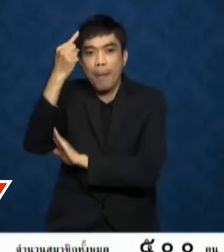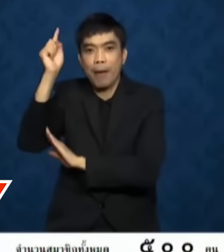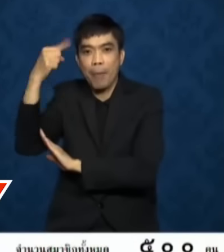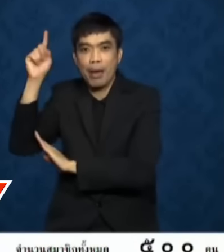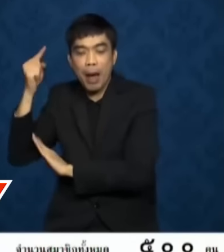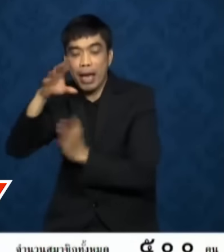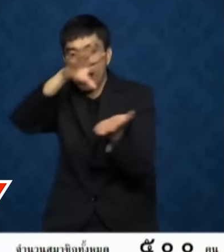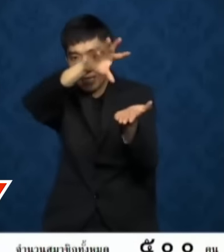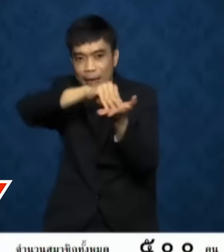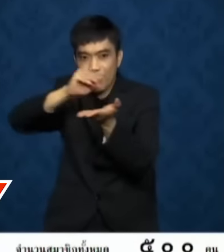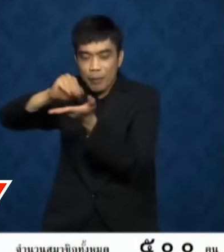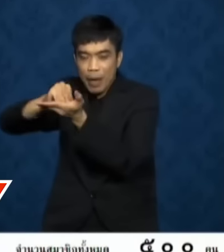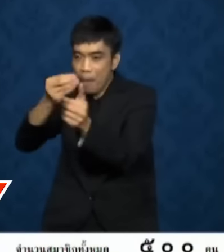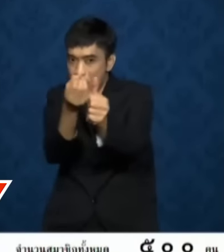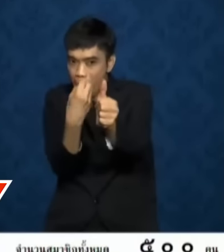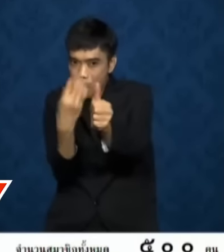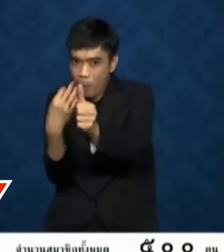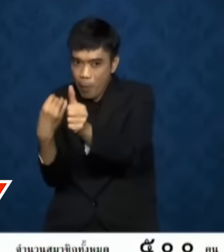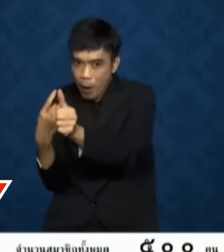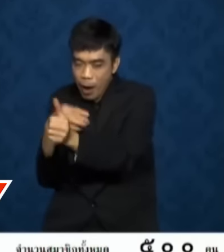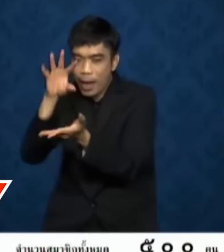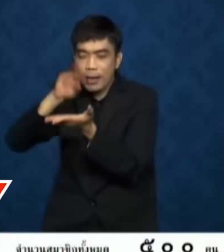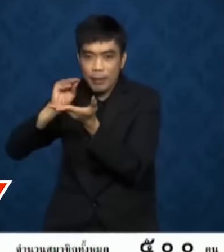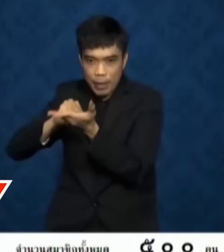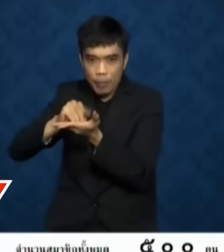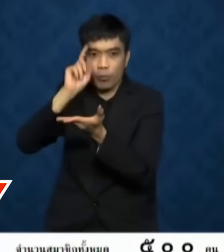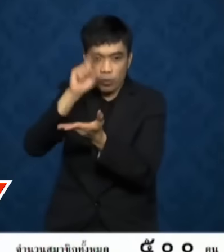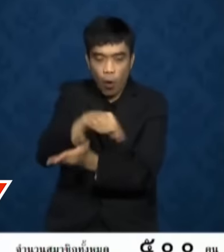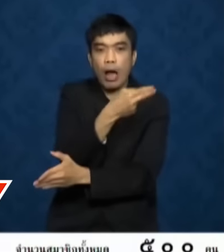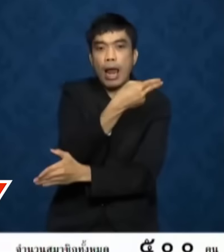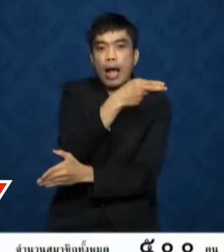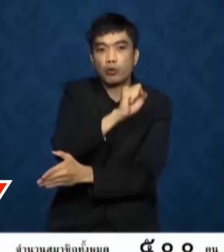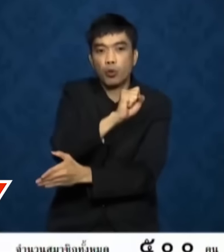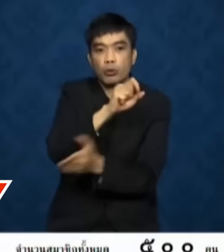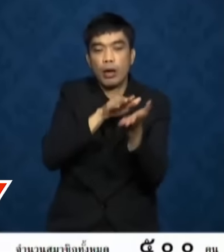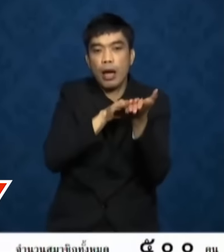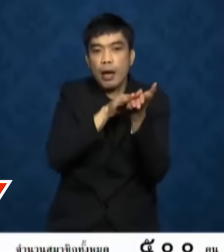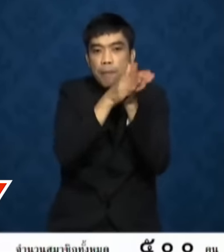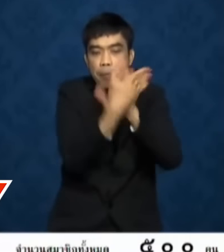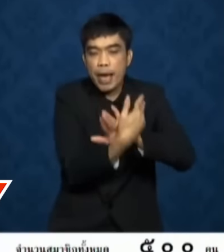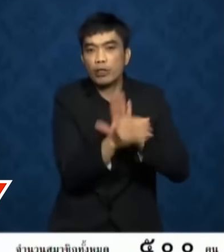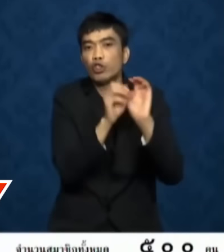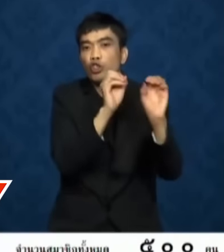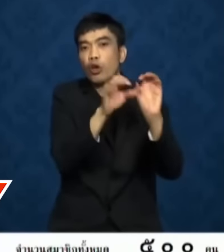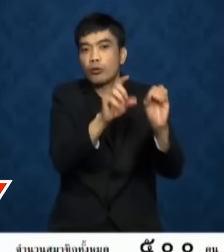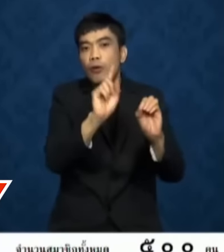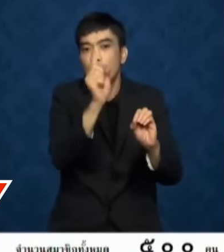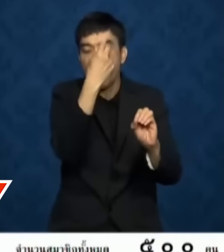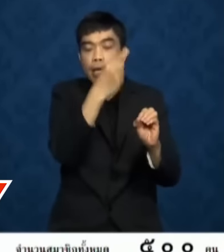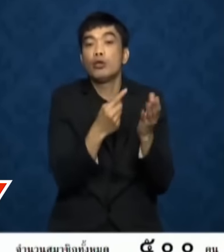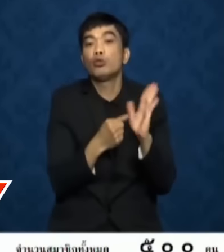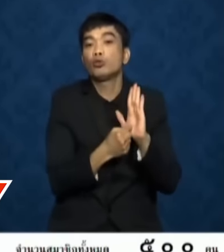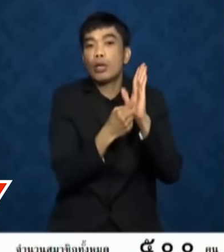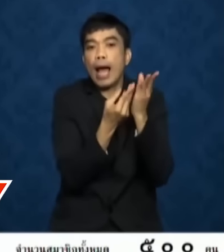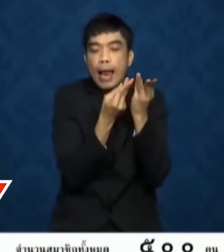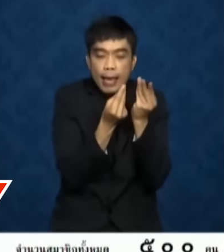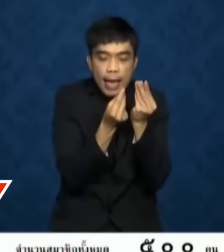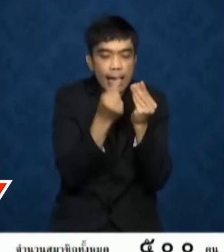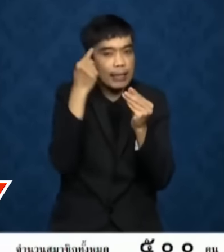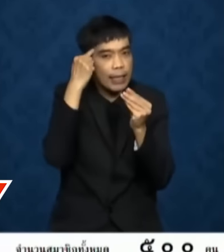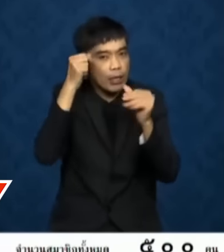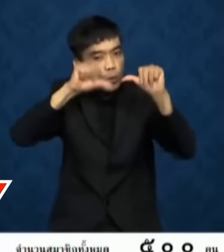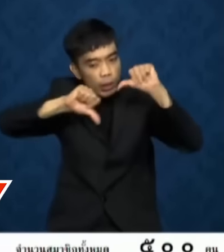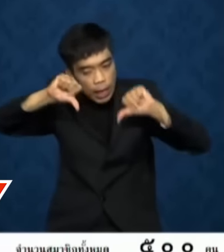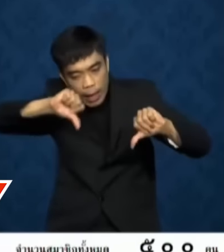องเราก็ควรครับที่จะเปลี่ยนวิธีการสอนวิชาประวัติศาสตร์จากการเน้นท่องจำเหตุการณ์มาเป็นการเน้นวิเคราะห์หลักฐ